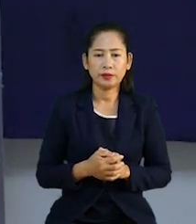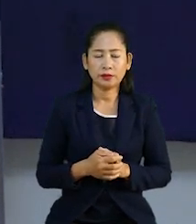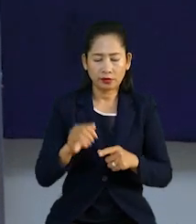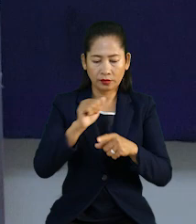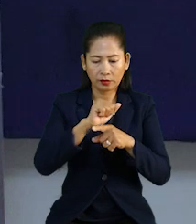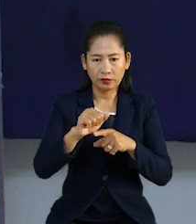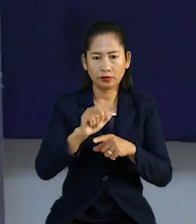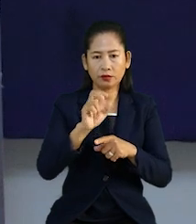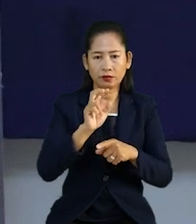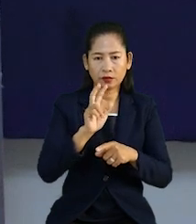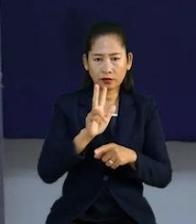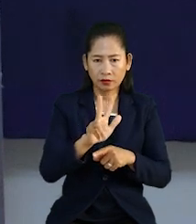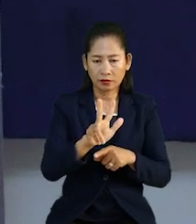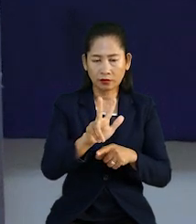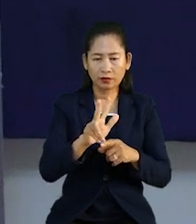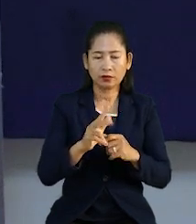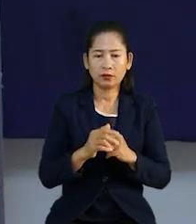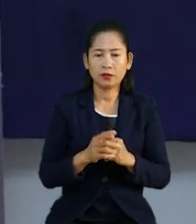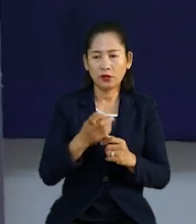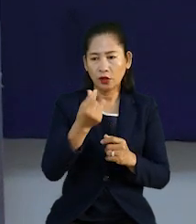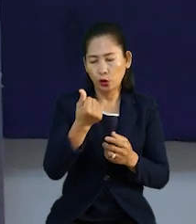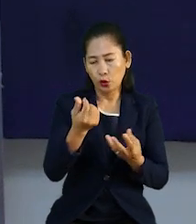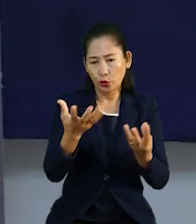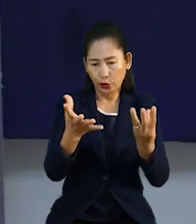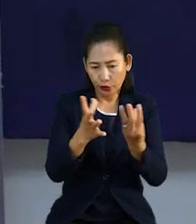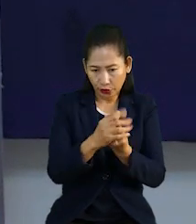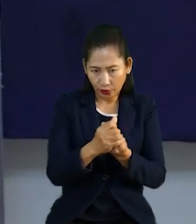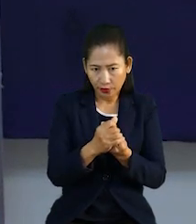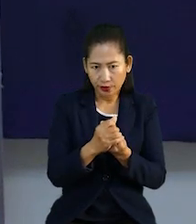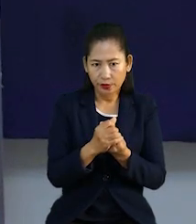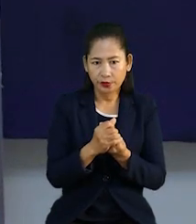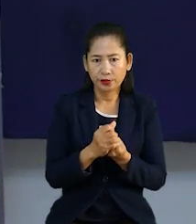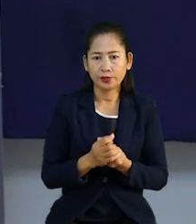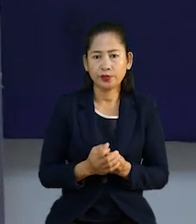Chẳng lùm hạt khô, prạ xạ rộp.